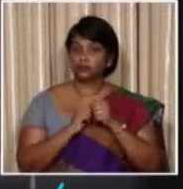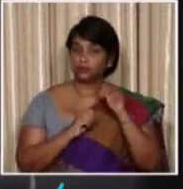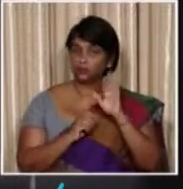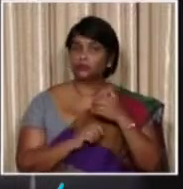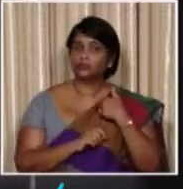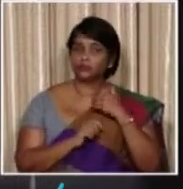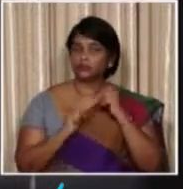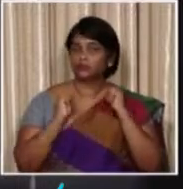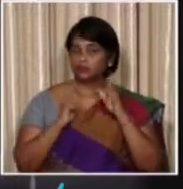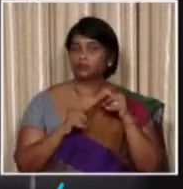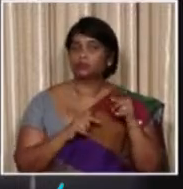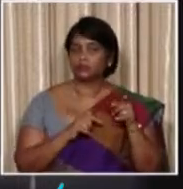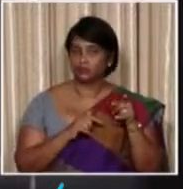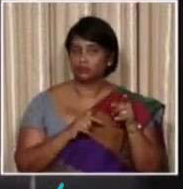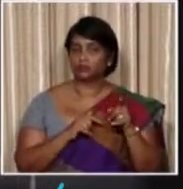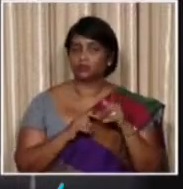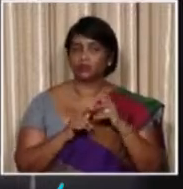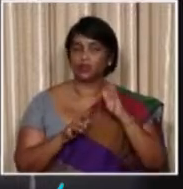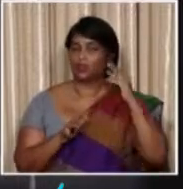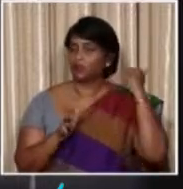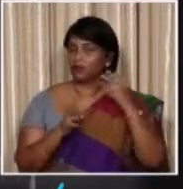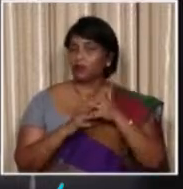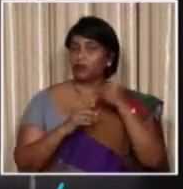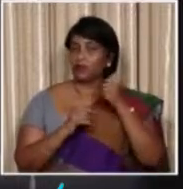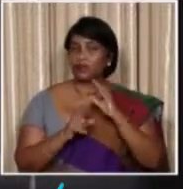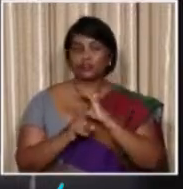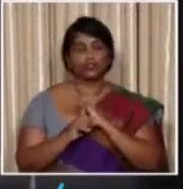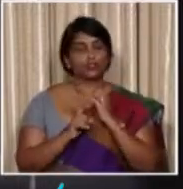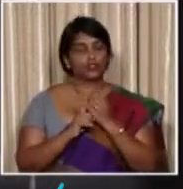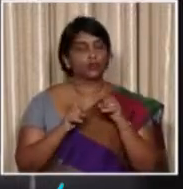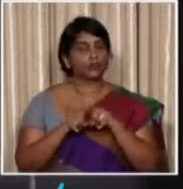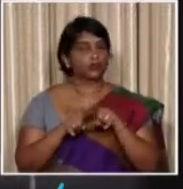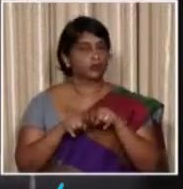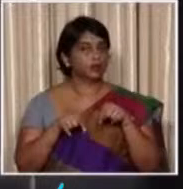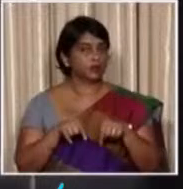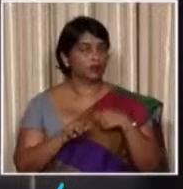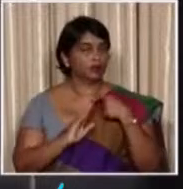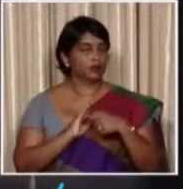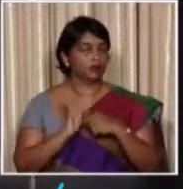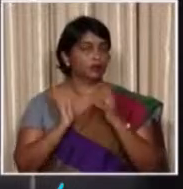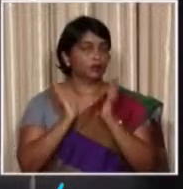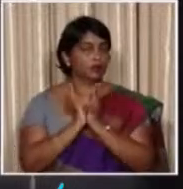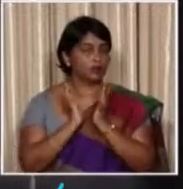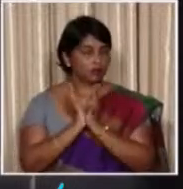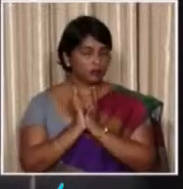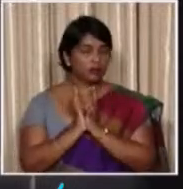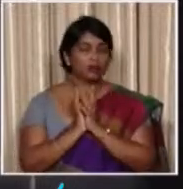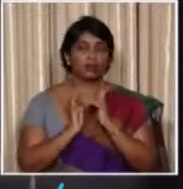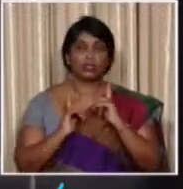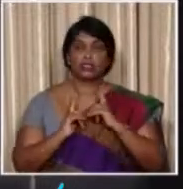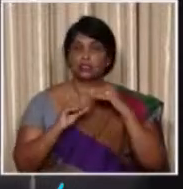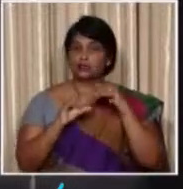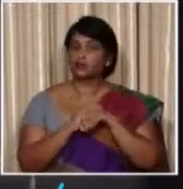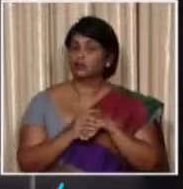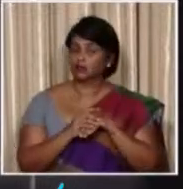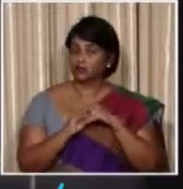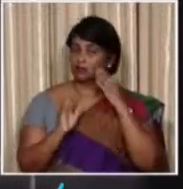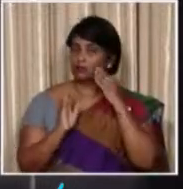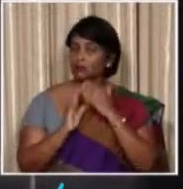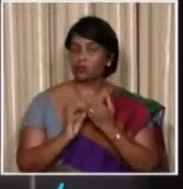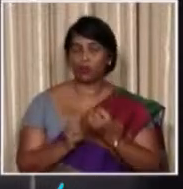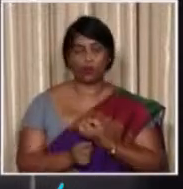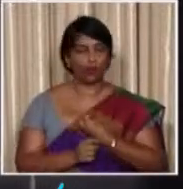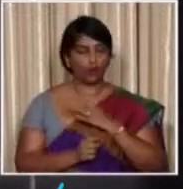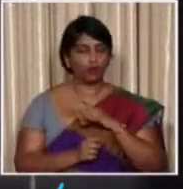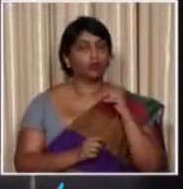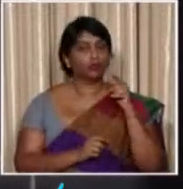කරොත් මම හිතනවා ඒක සාධාරණයි. ඓතිහාසිකව සංස්කෘතික වශයෙන් අපි මේ රටේ wana jiwin jiwat tima gana api unan dua lati